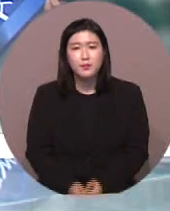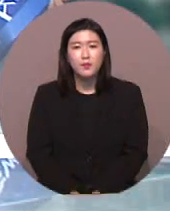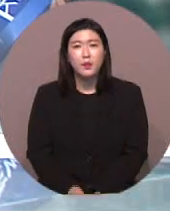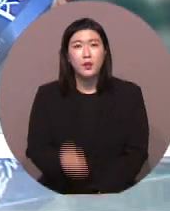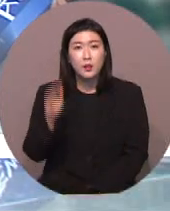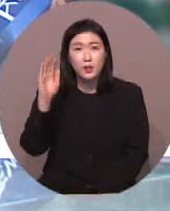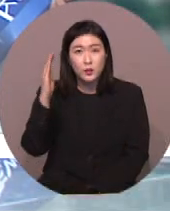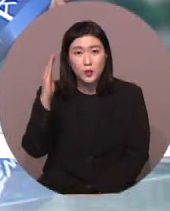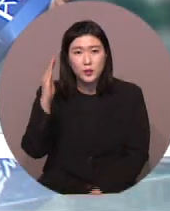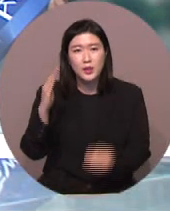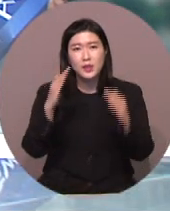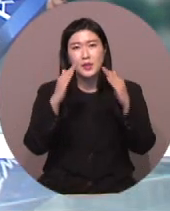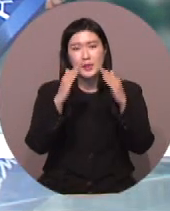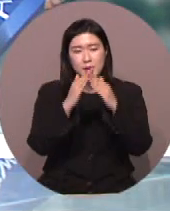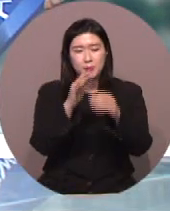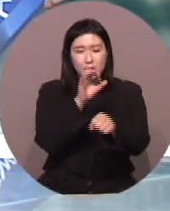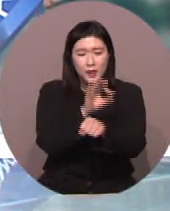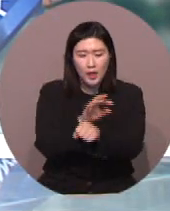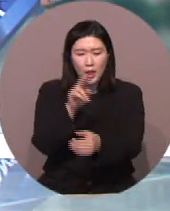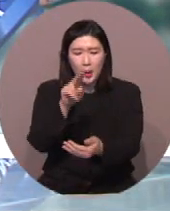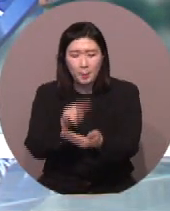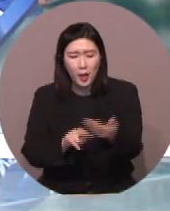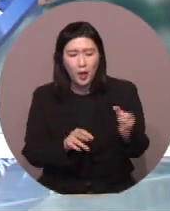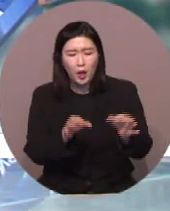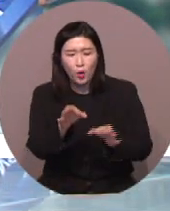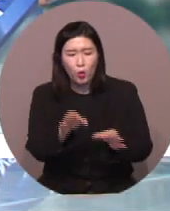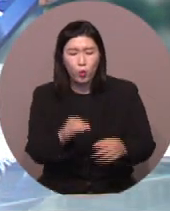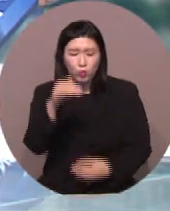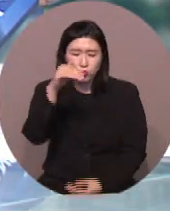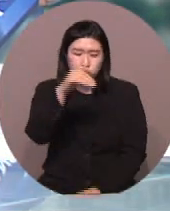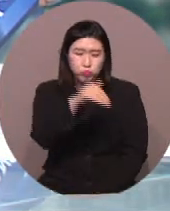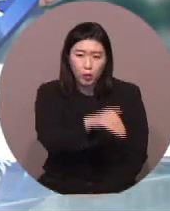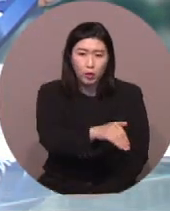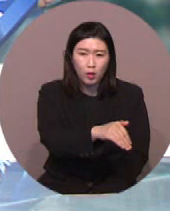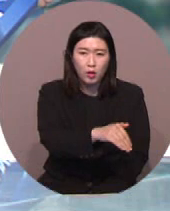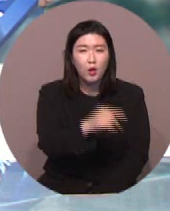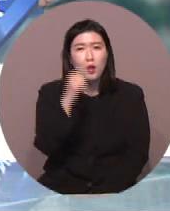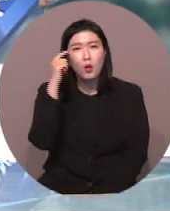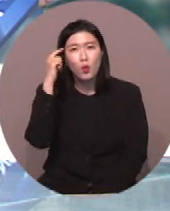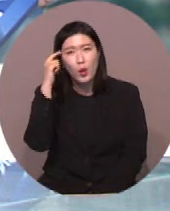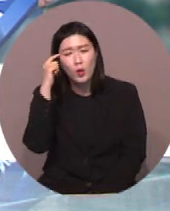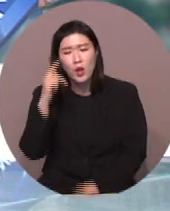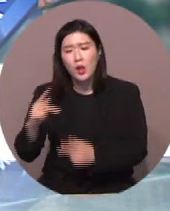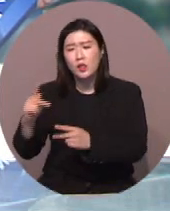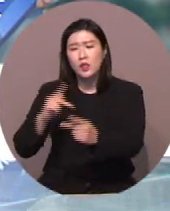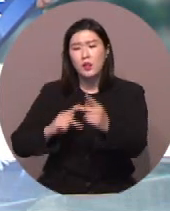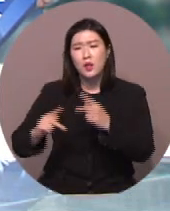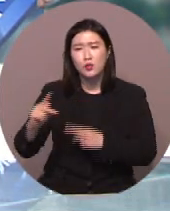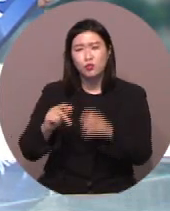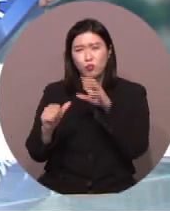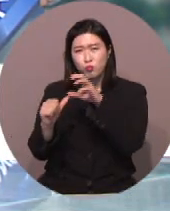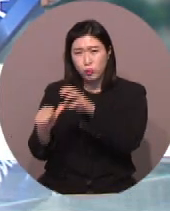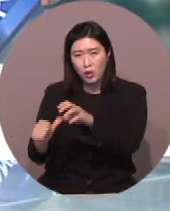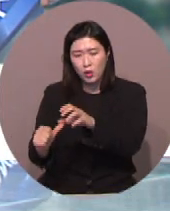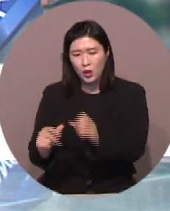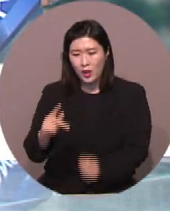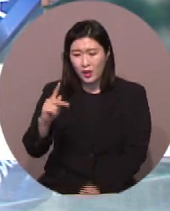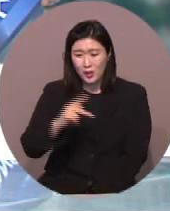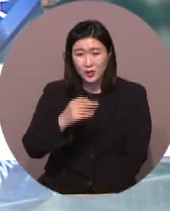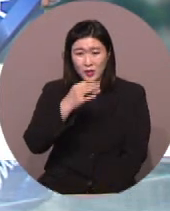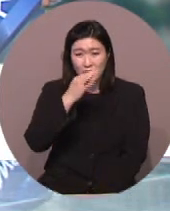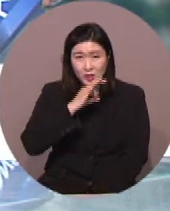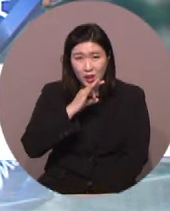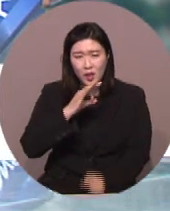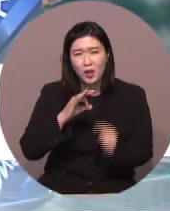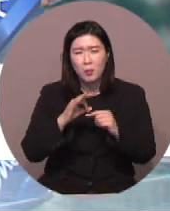최근 지역 부동산 시장이 얼어붙고 있죠. 여러 이유가 있지만 그동안 계속해서 대출을 옥죄고 최근에는